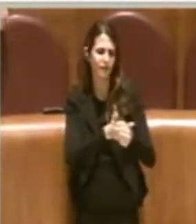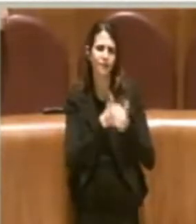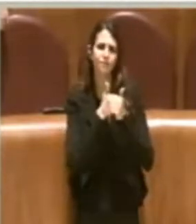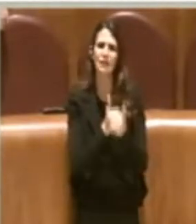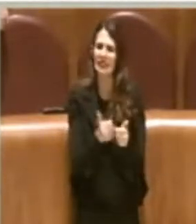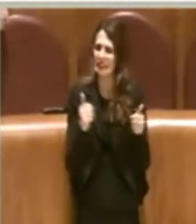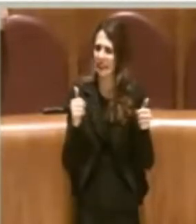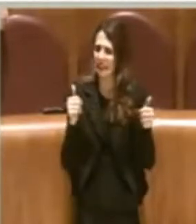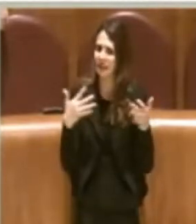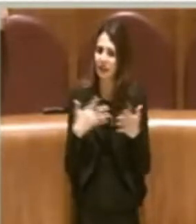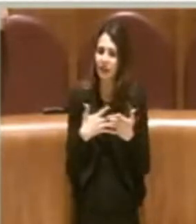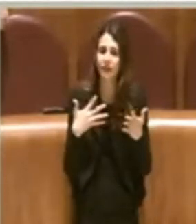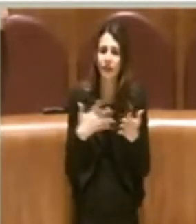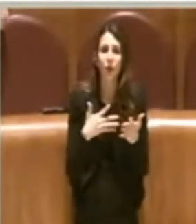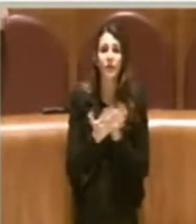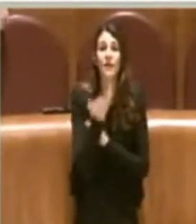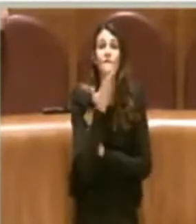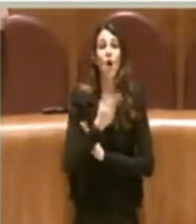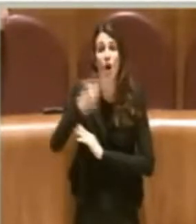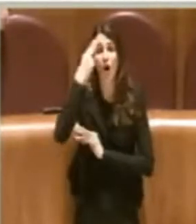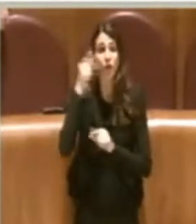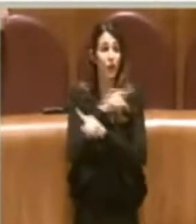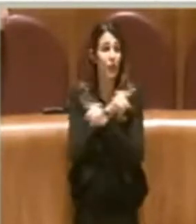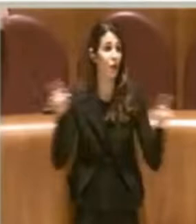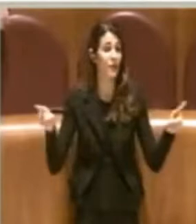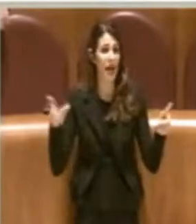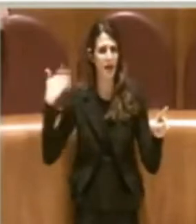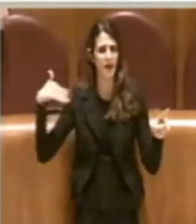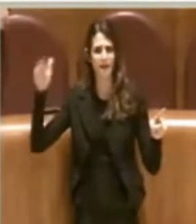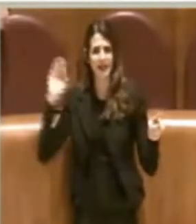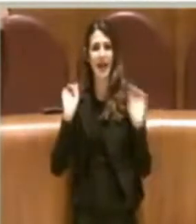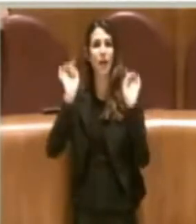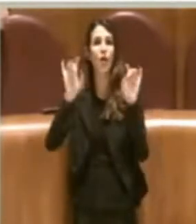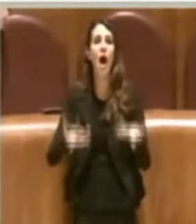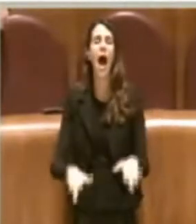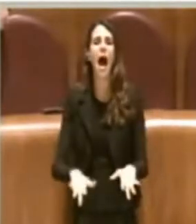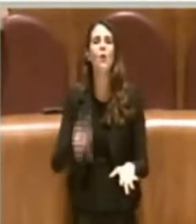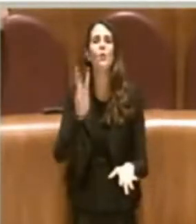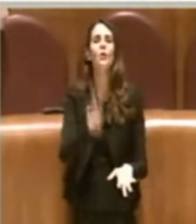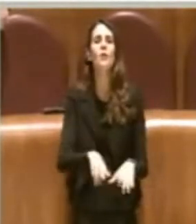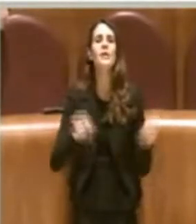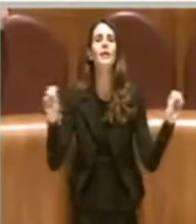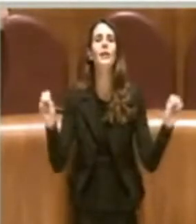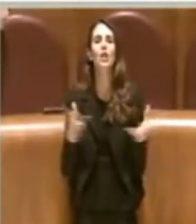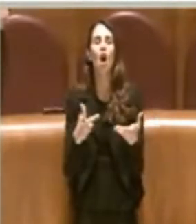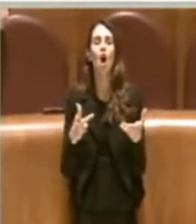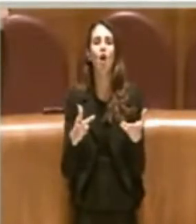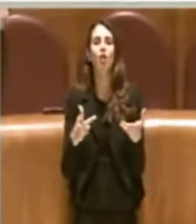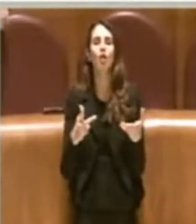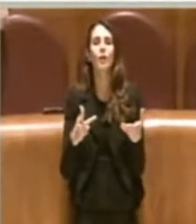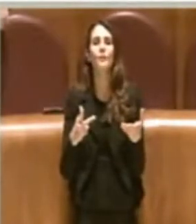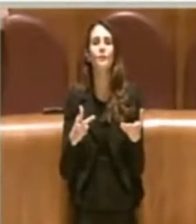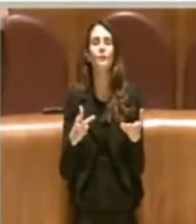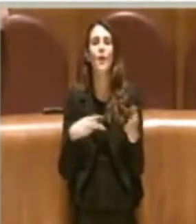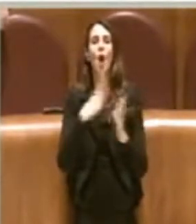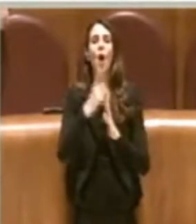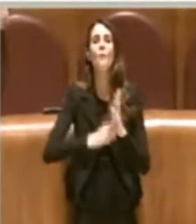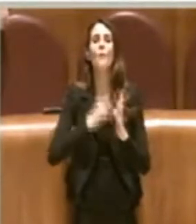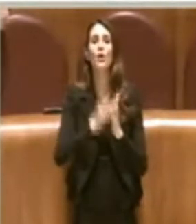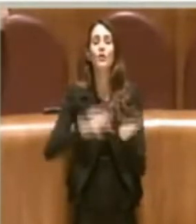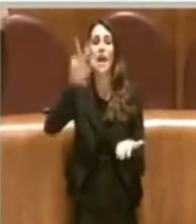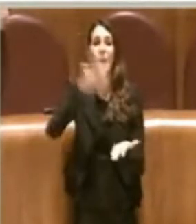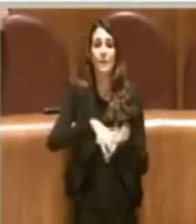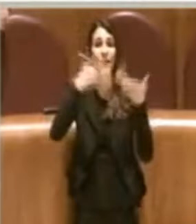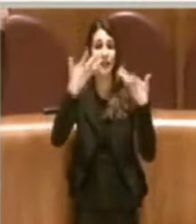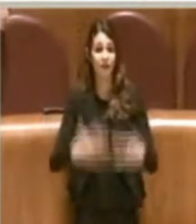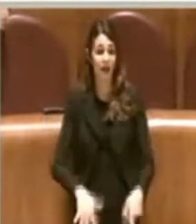Vorrei ricordare che già in precedenza l'Aula ha approvato una mozione nel 2018 in cui impegnava la Sindaca e la